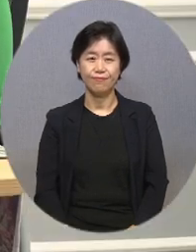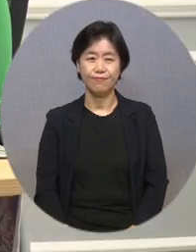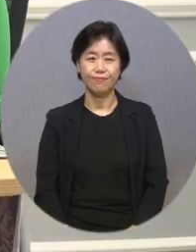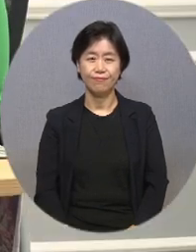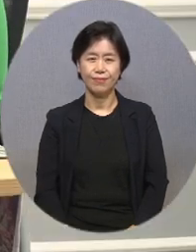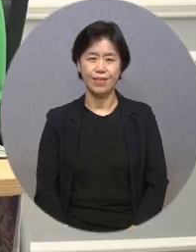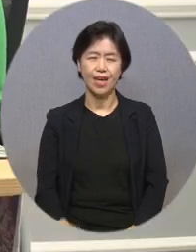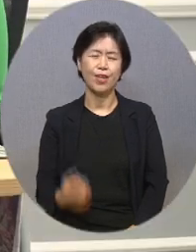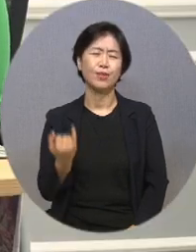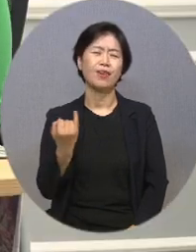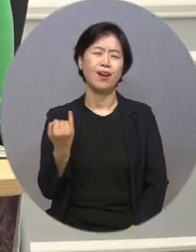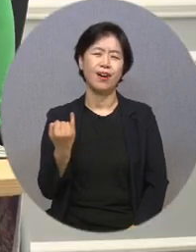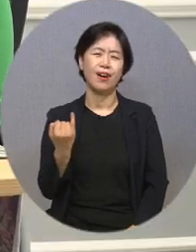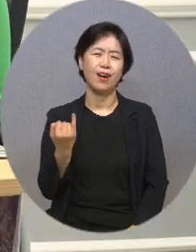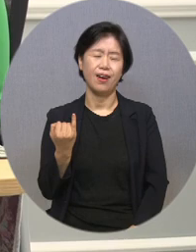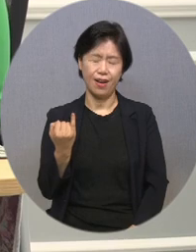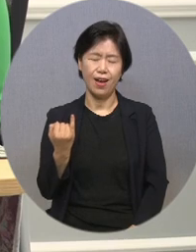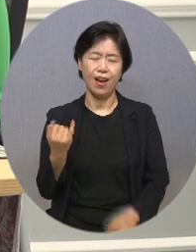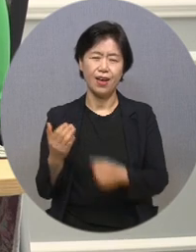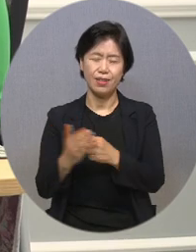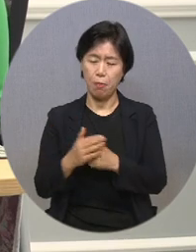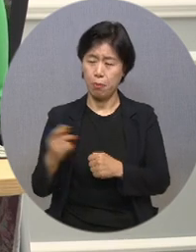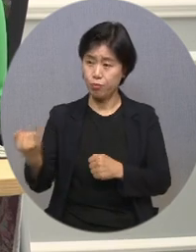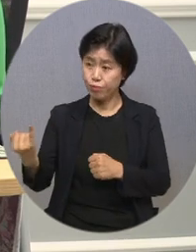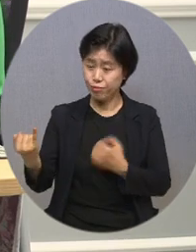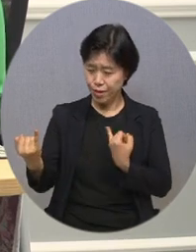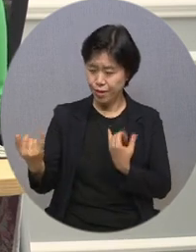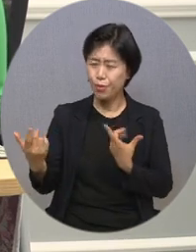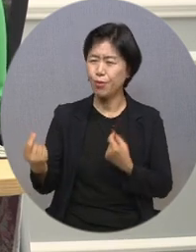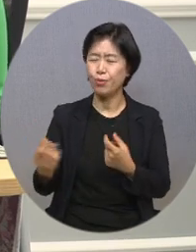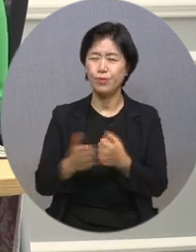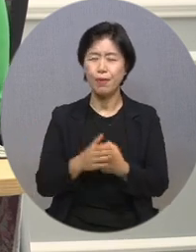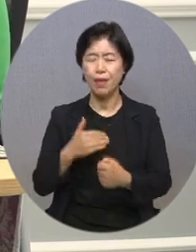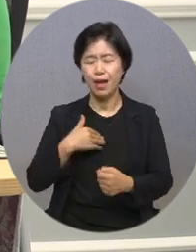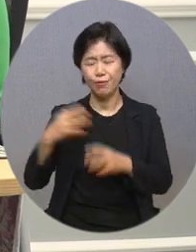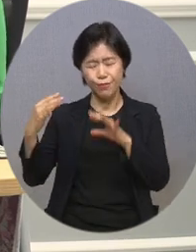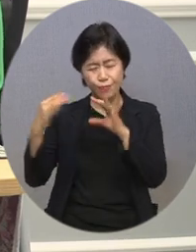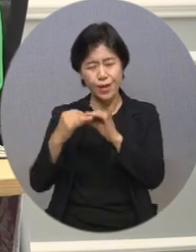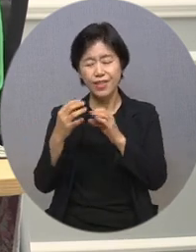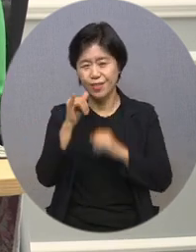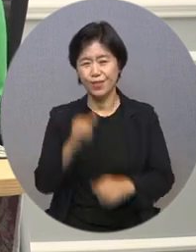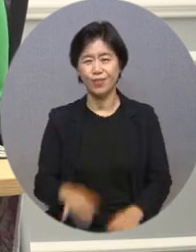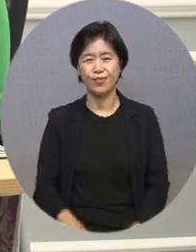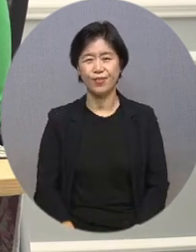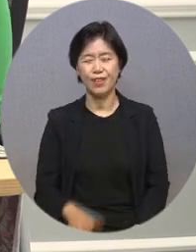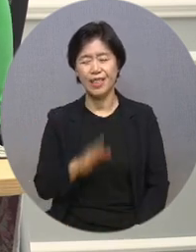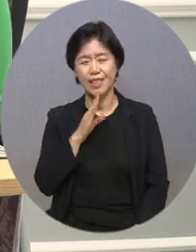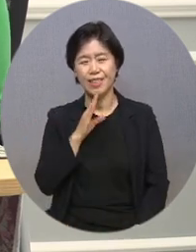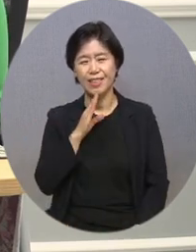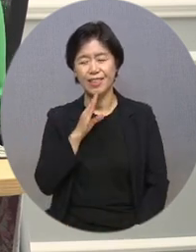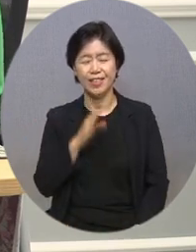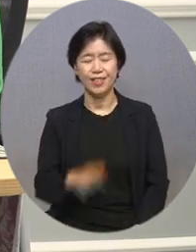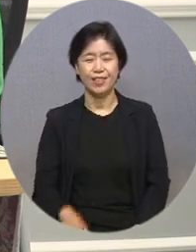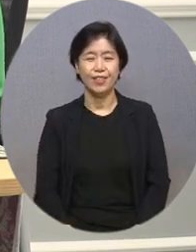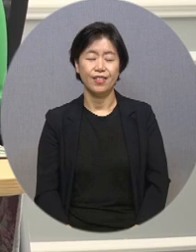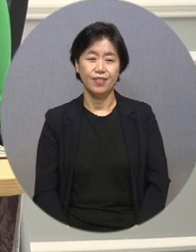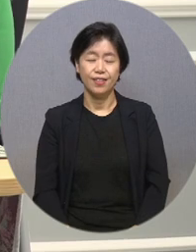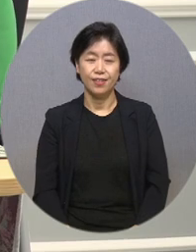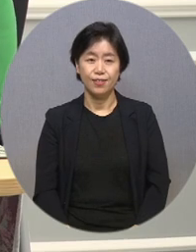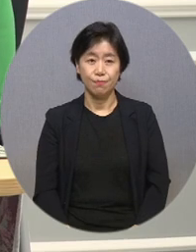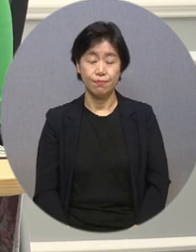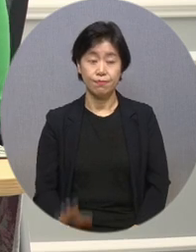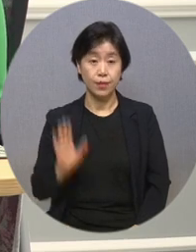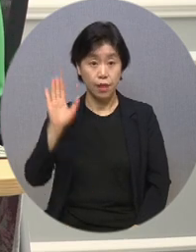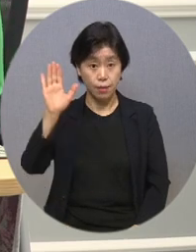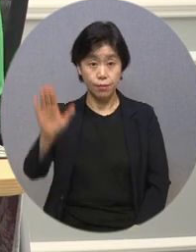여자기 때문에 네. 또 와닿는 분이 네. 들으시면서도 맞아 기억이 떠오르기도 네. 합니다.